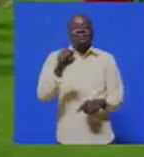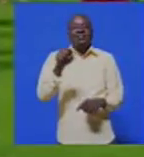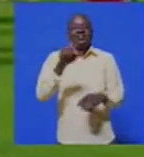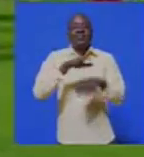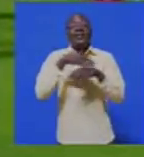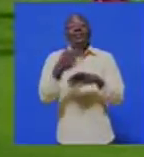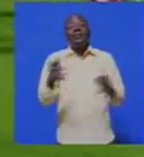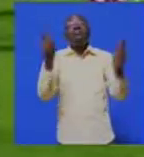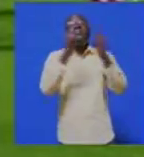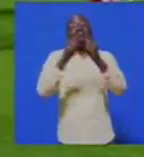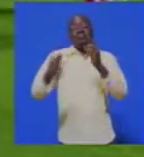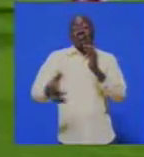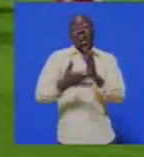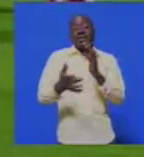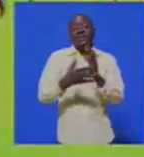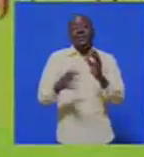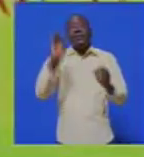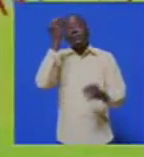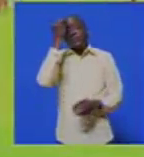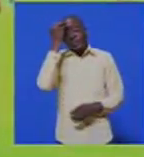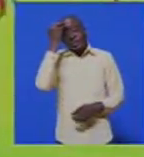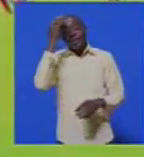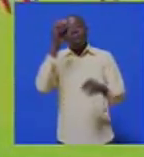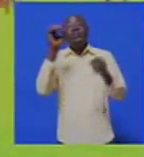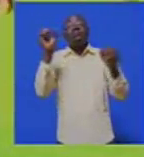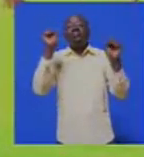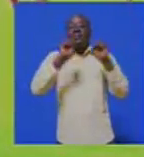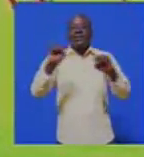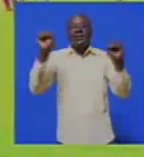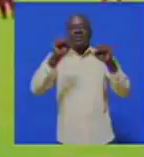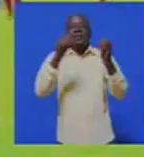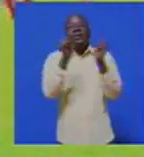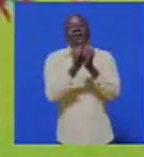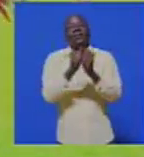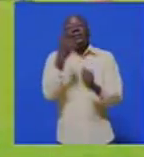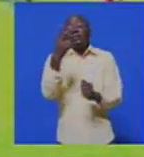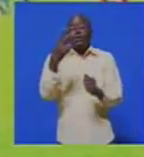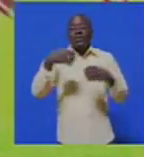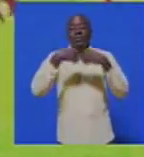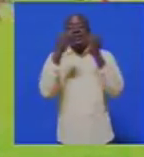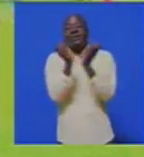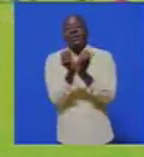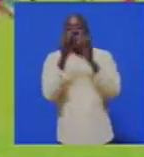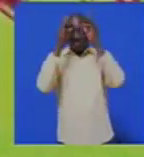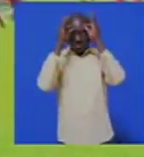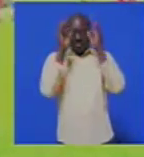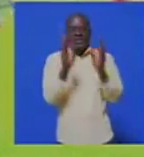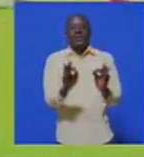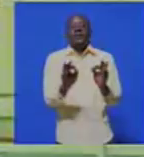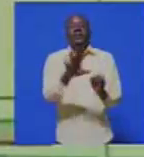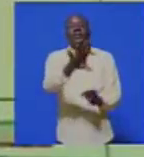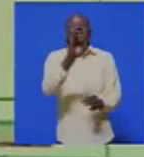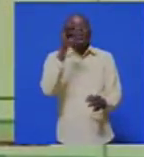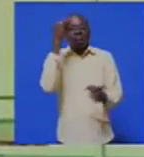réunion technique des officiels du match tenue ce samedi avec les deux équipes, il a été décidé du choix final de